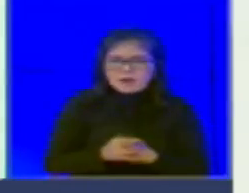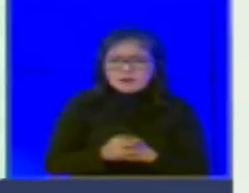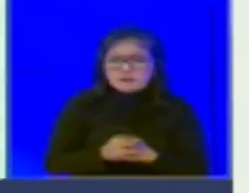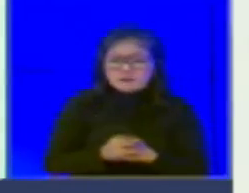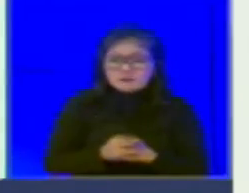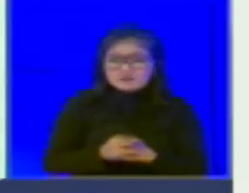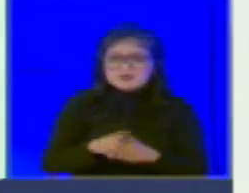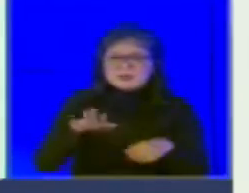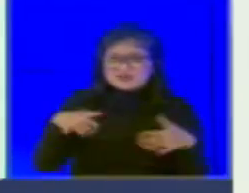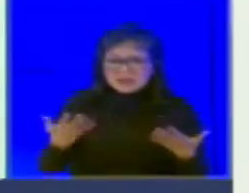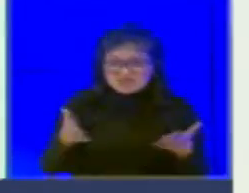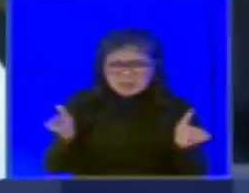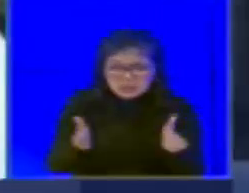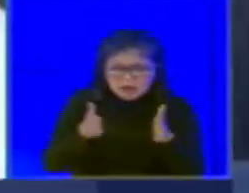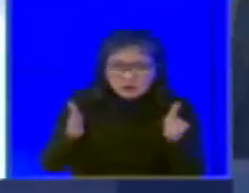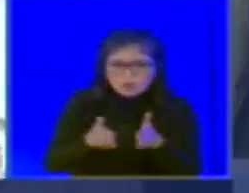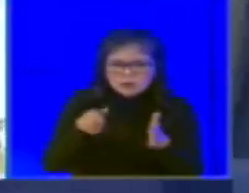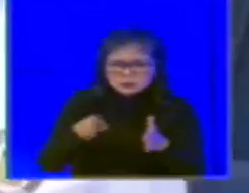di mana, Pak? Suspek corona tidak ada.